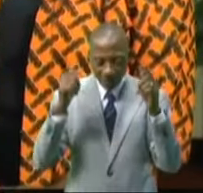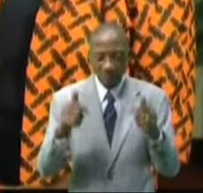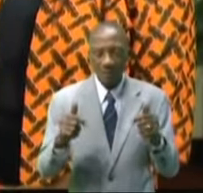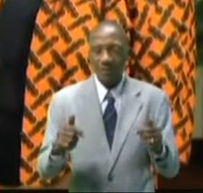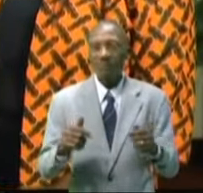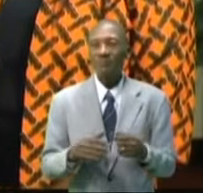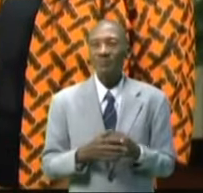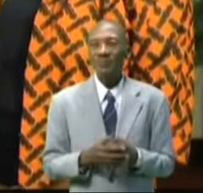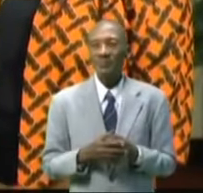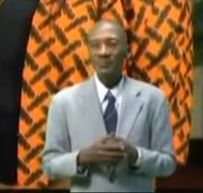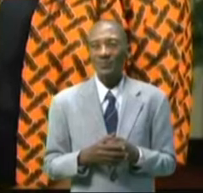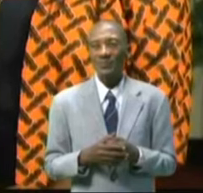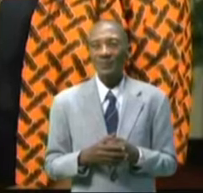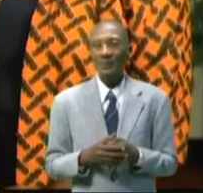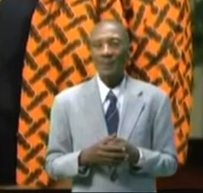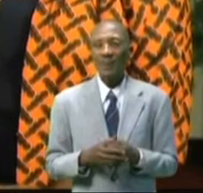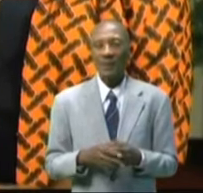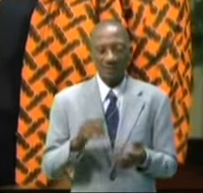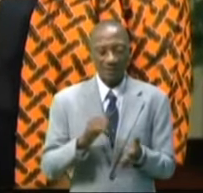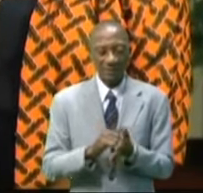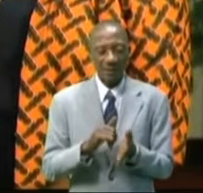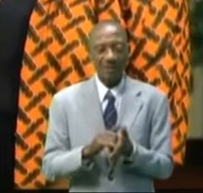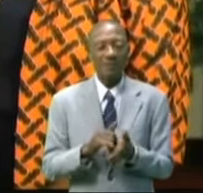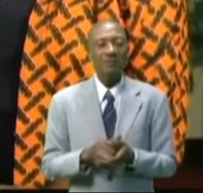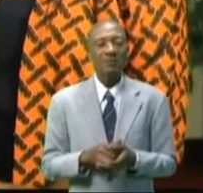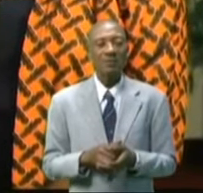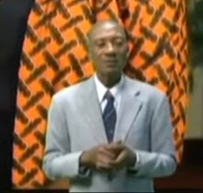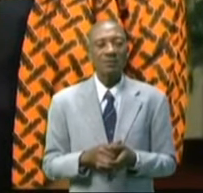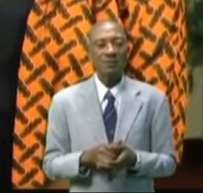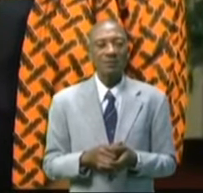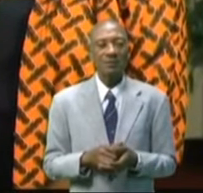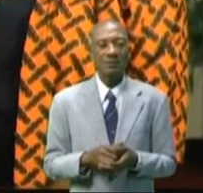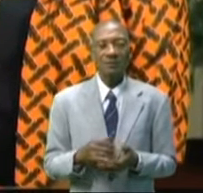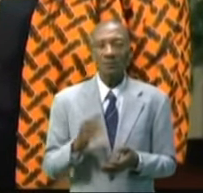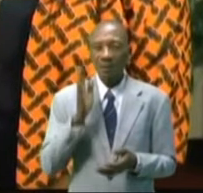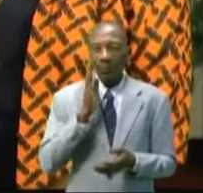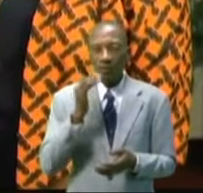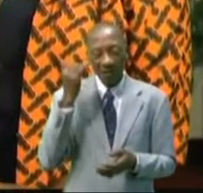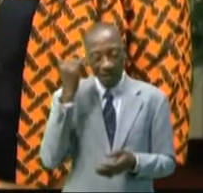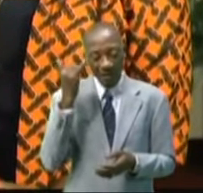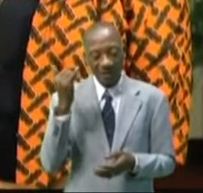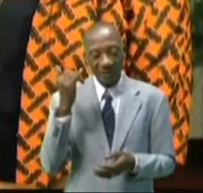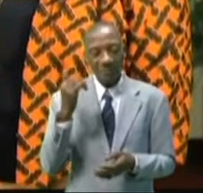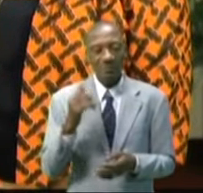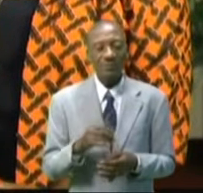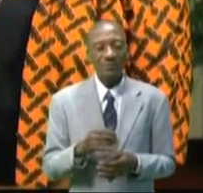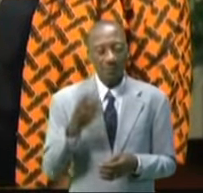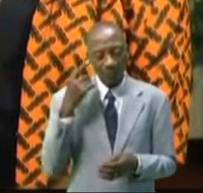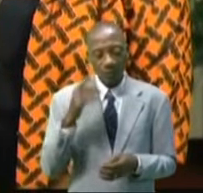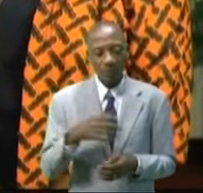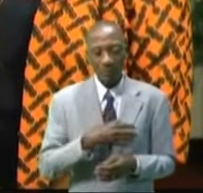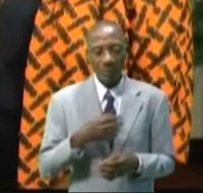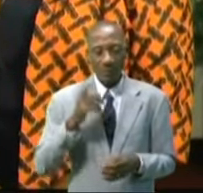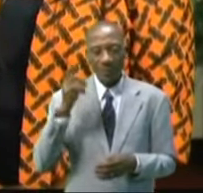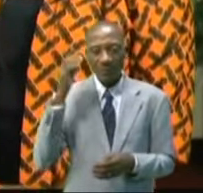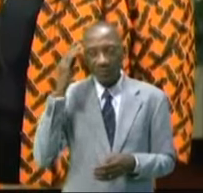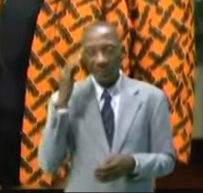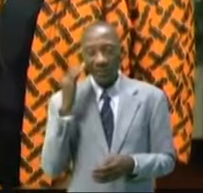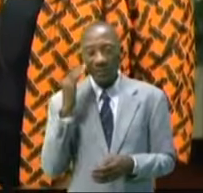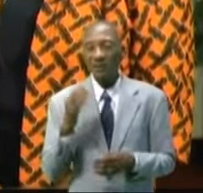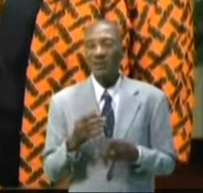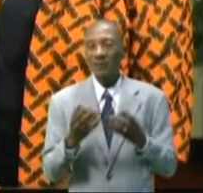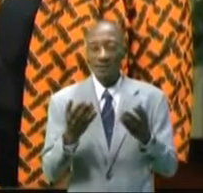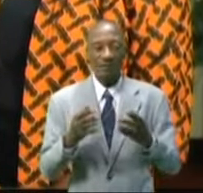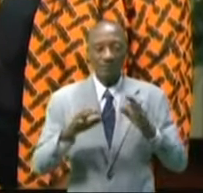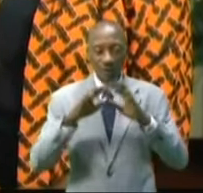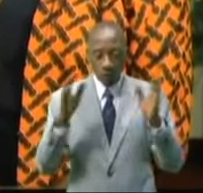si on ne mutualise pas nos acquis et si on ne met pas ensemble les jeunes autour de la table. On ne peut pas